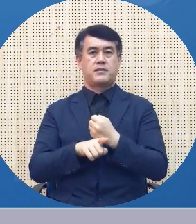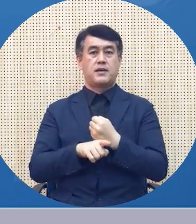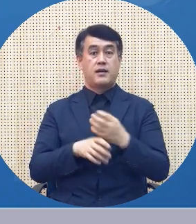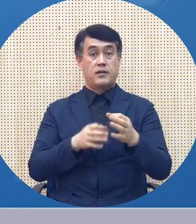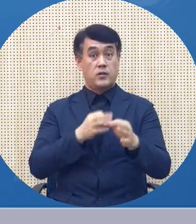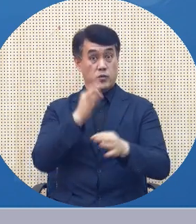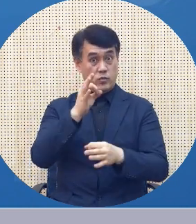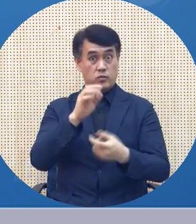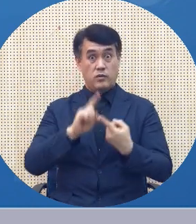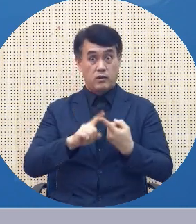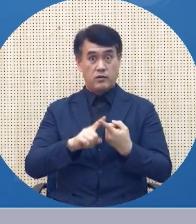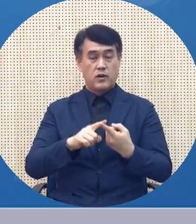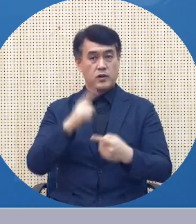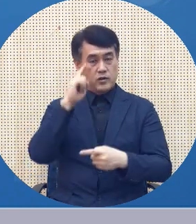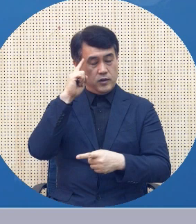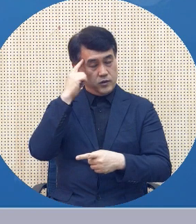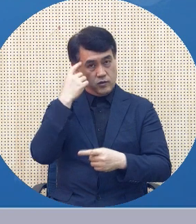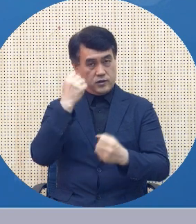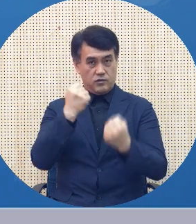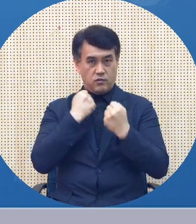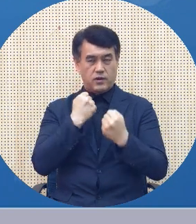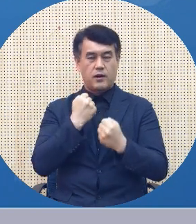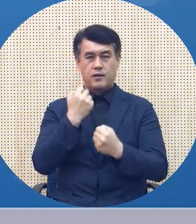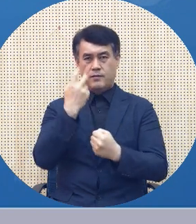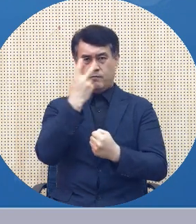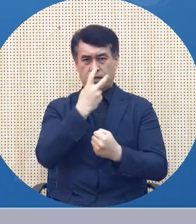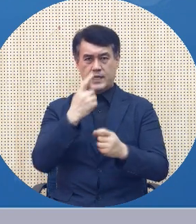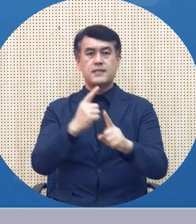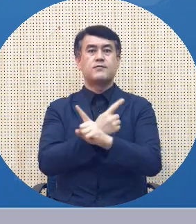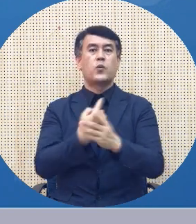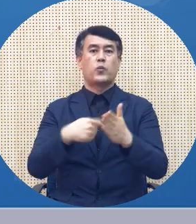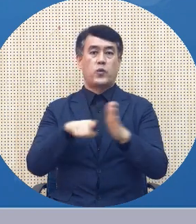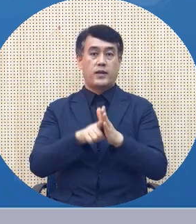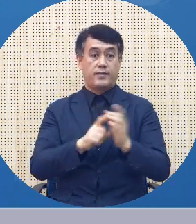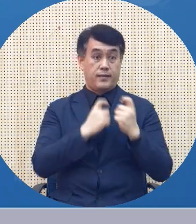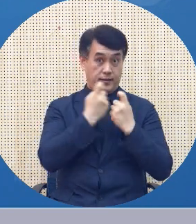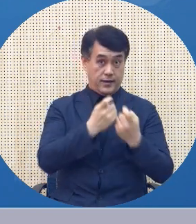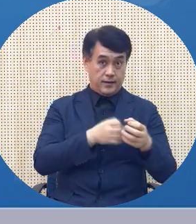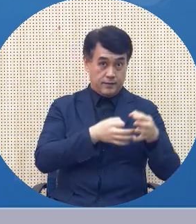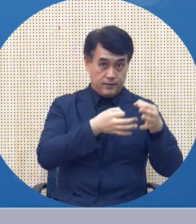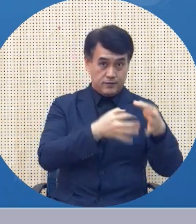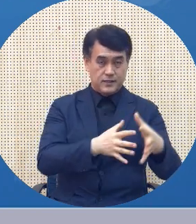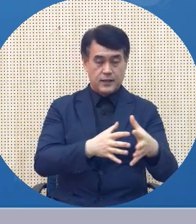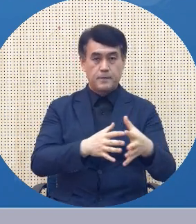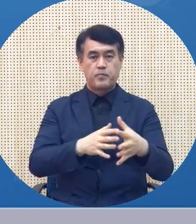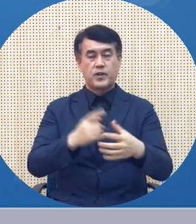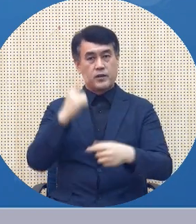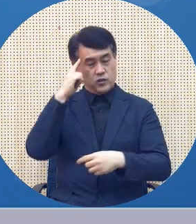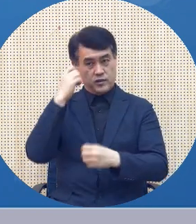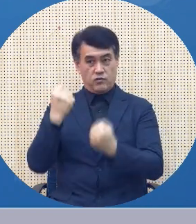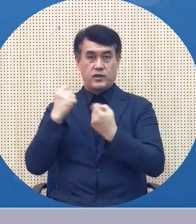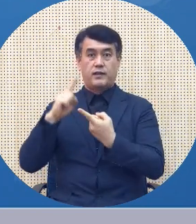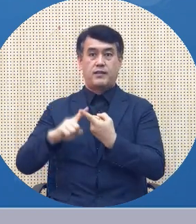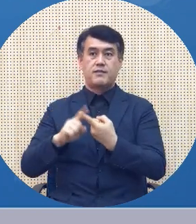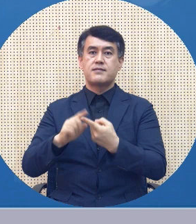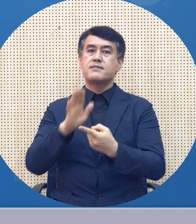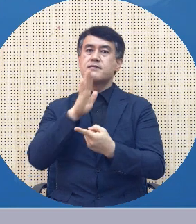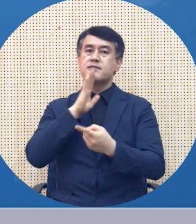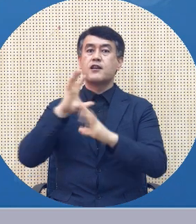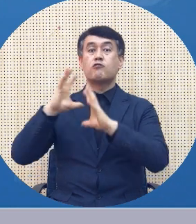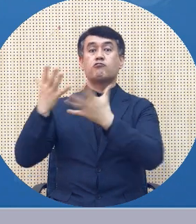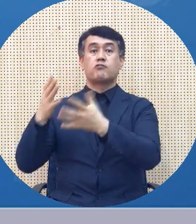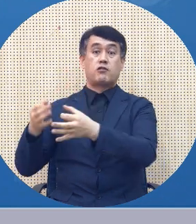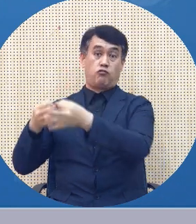투자는 정신건강 진단과 치료를 위한 개인적 투자와 정신건강에 대한 실제적인 국가적